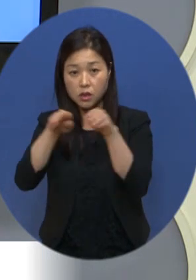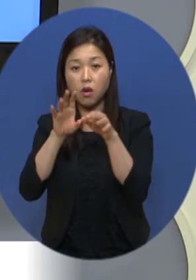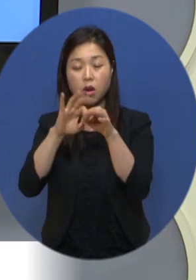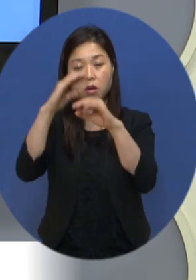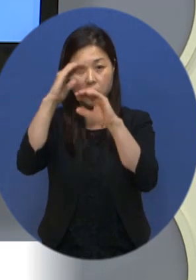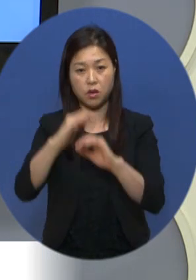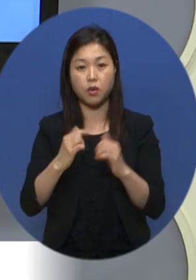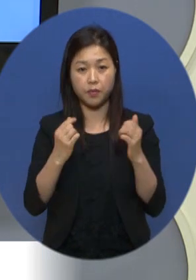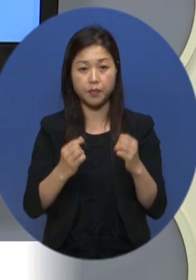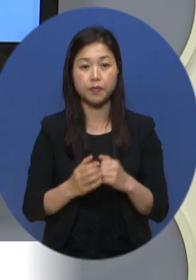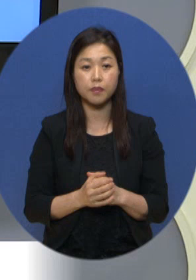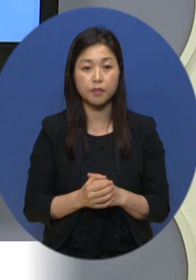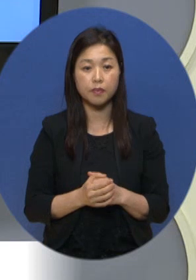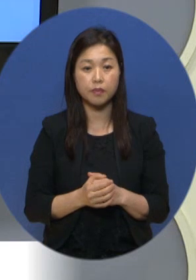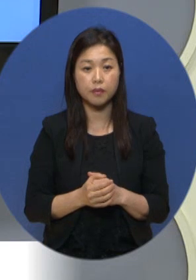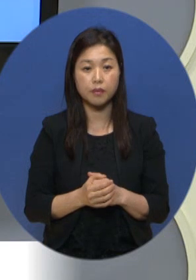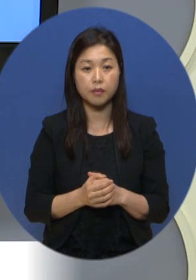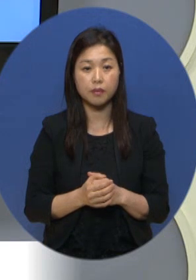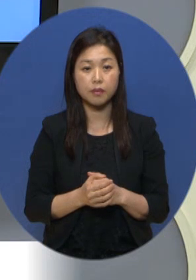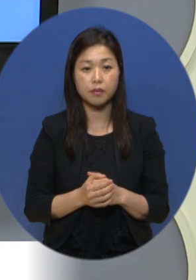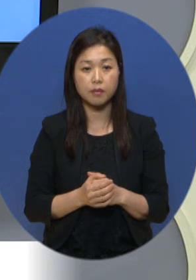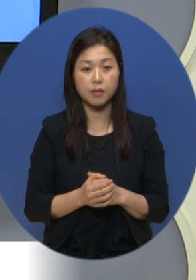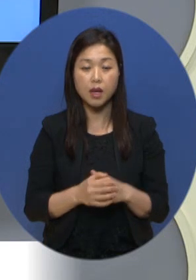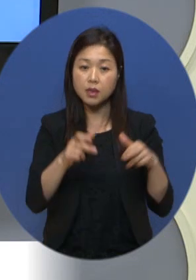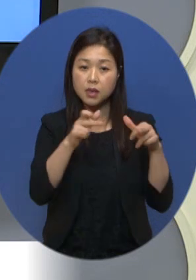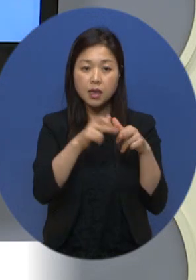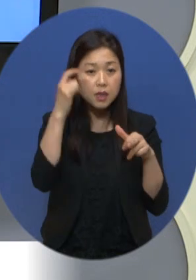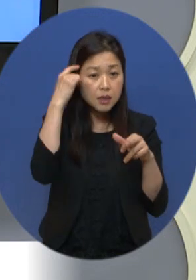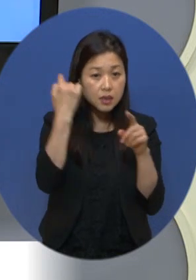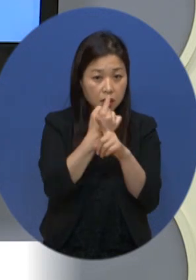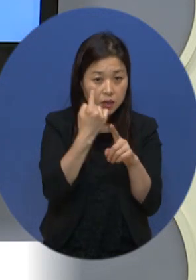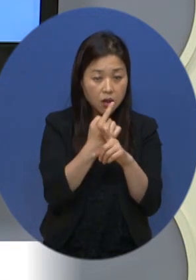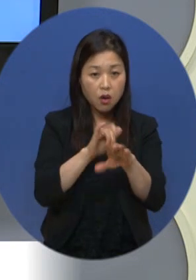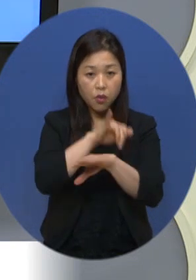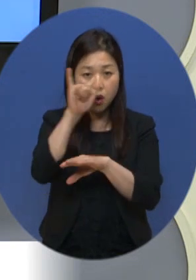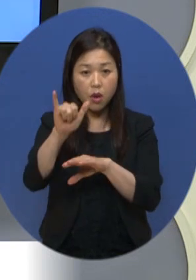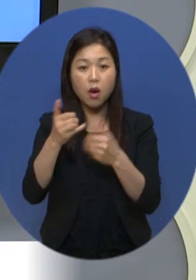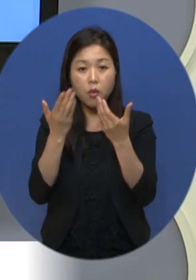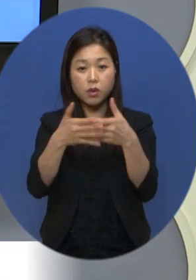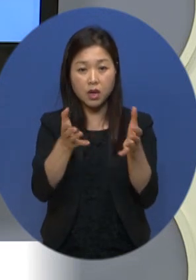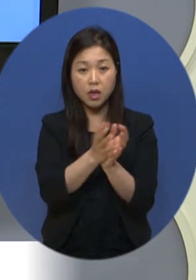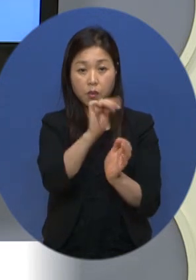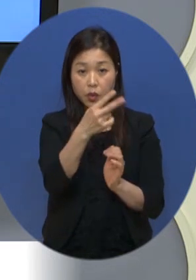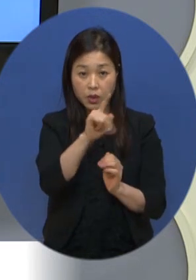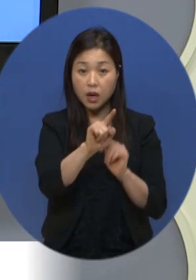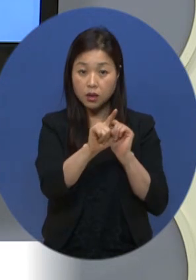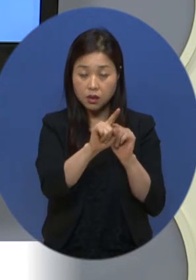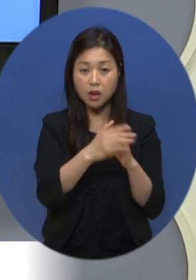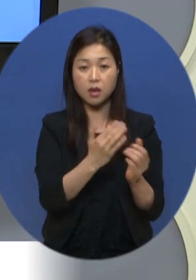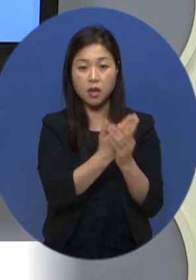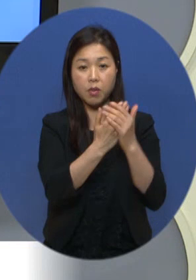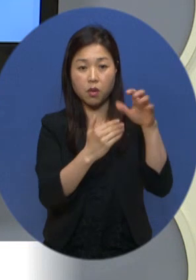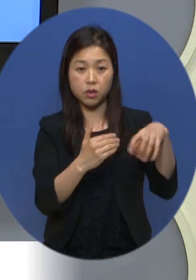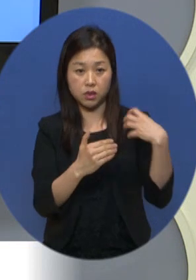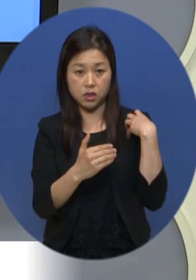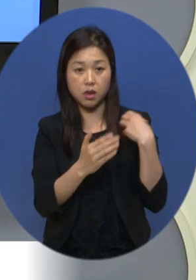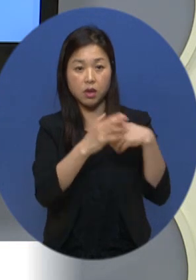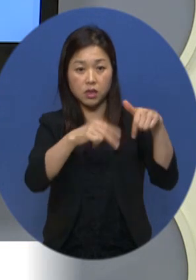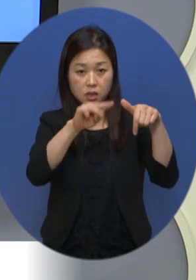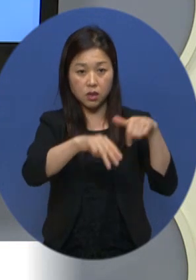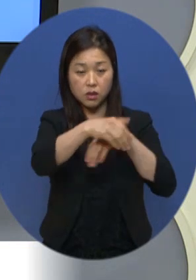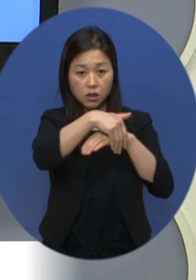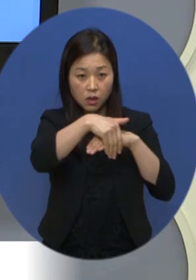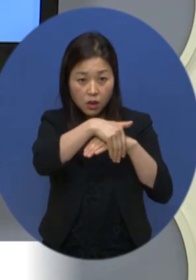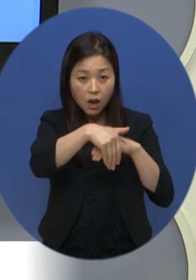내용이 다뤄질 예정입니다 한편 장애인식 개선 해외봉사단 보다는 개발원 이 수행하는 인천 전략이